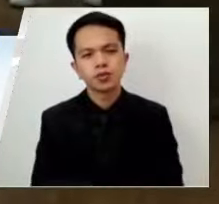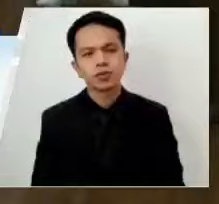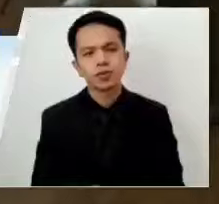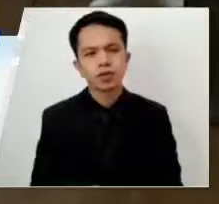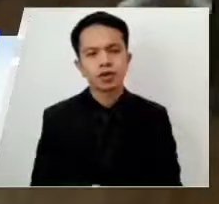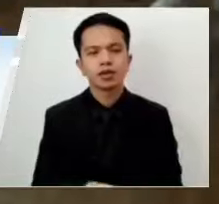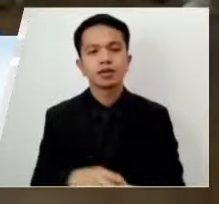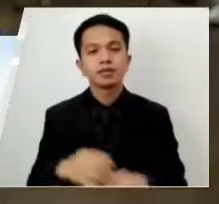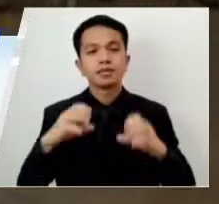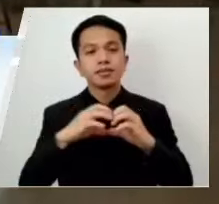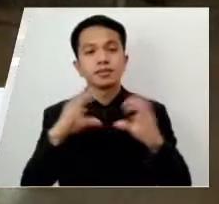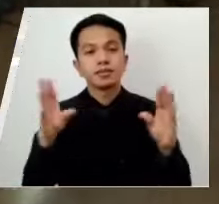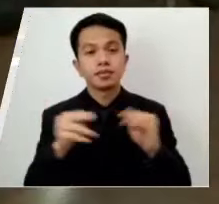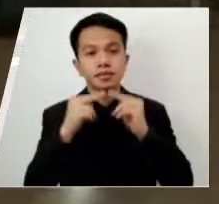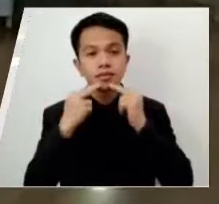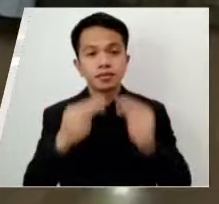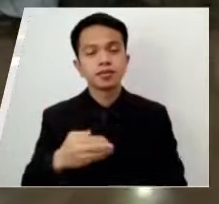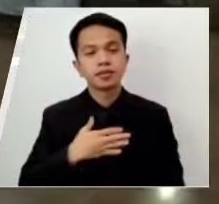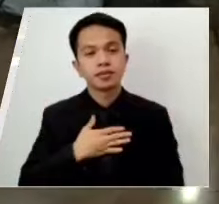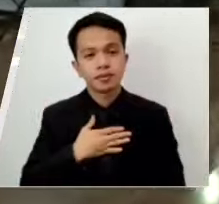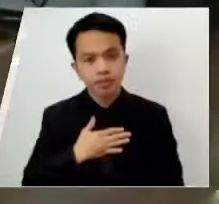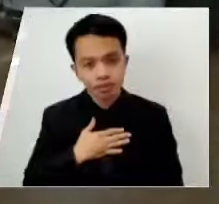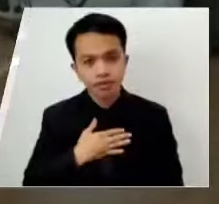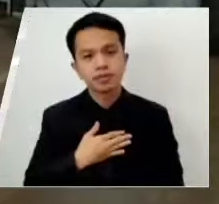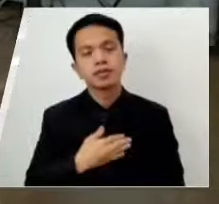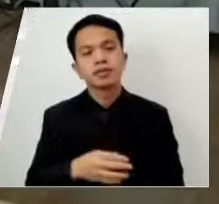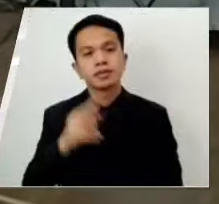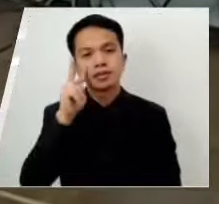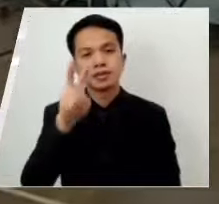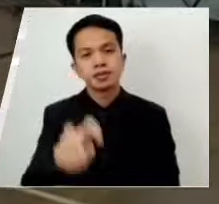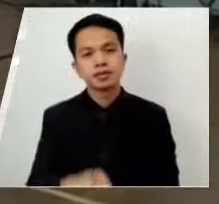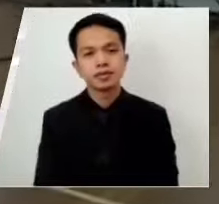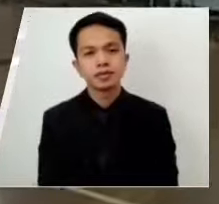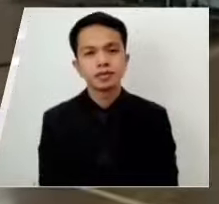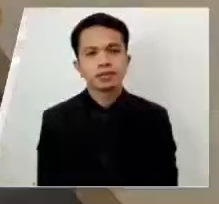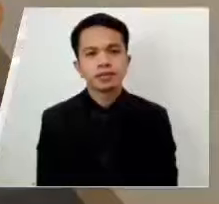GMA Integrated News, ako si June Veneracion, ang inyong saksi.